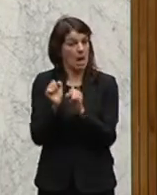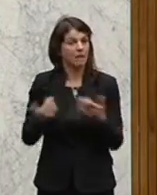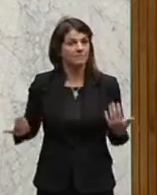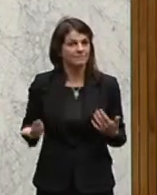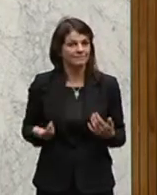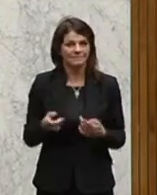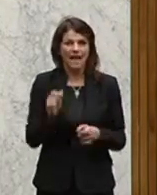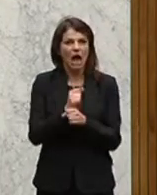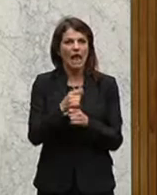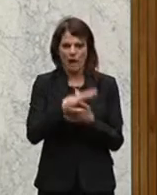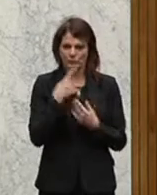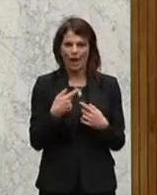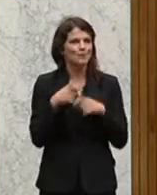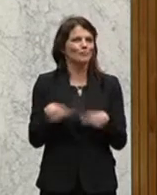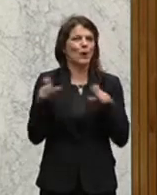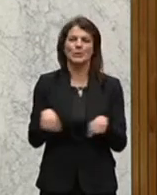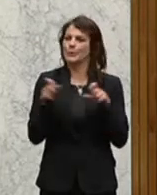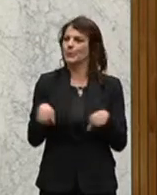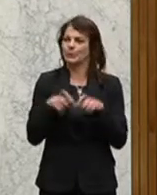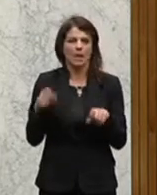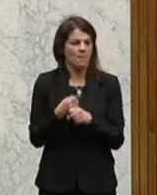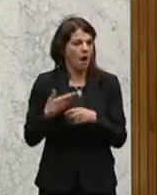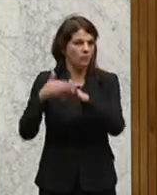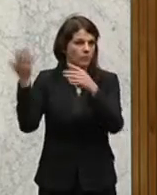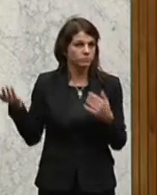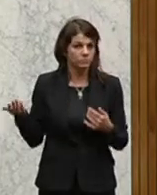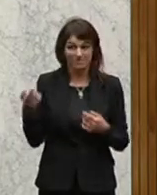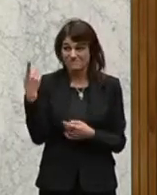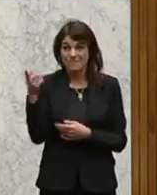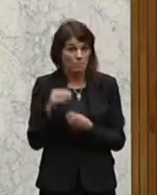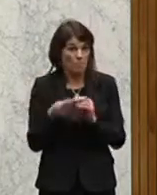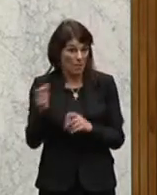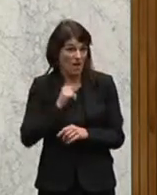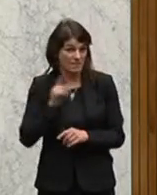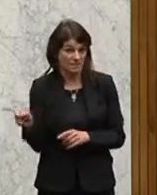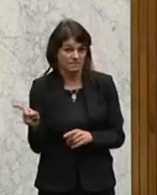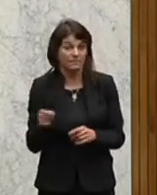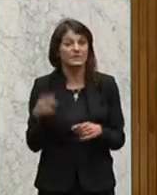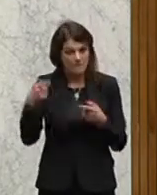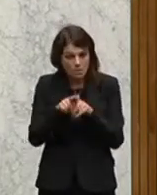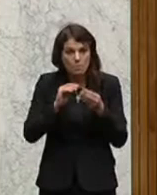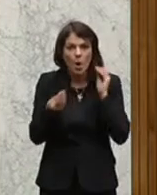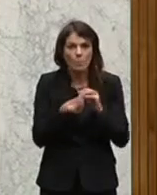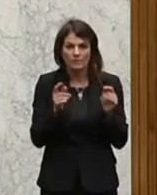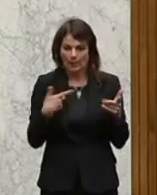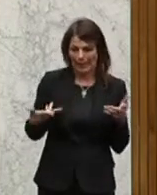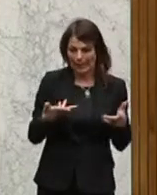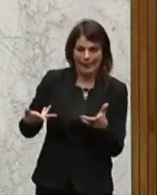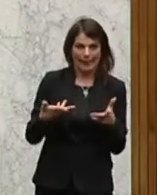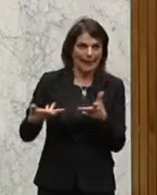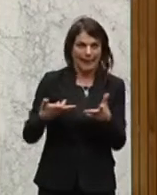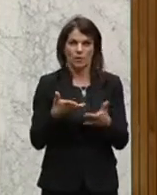eben nicht mehr so einfach verschulden können. Und das ist ja das Problem, das sie fürchten. Und das ist auch das Problem, warum man hier diesen Eiertanz